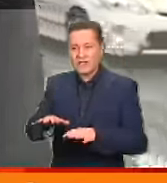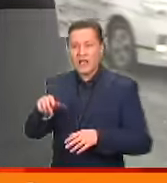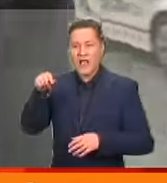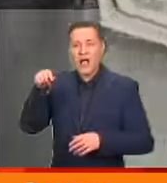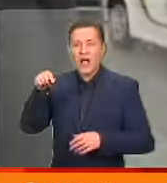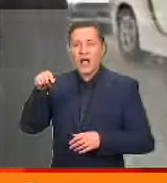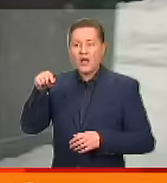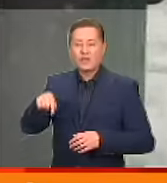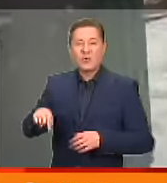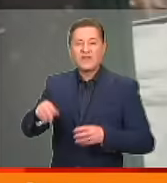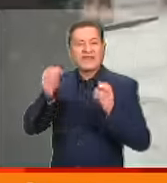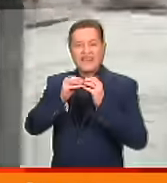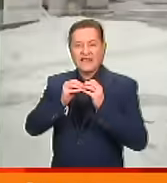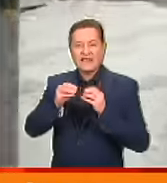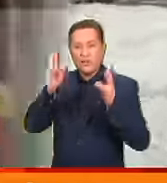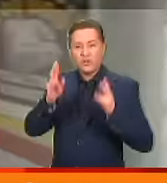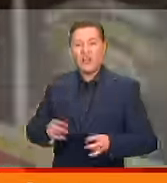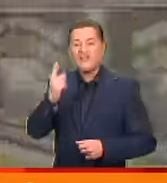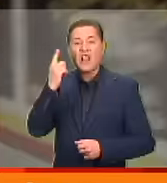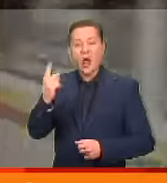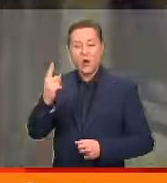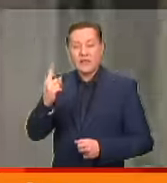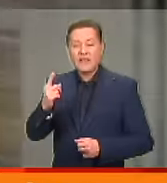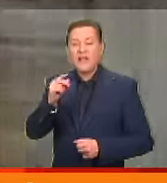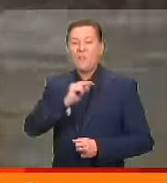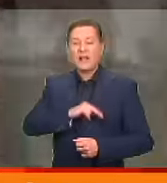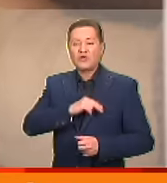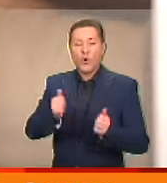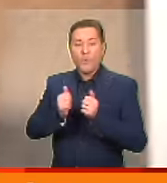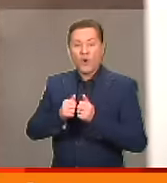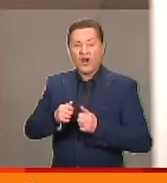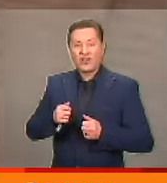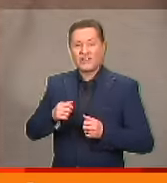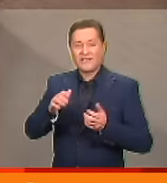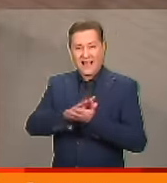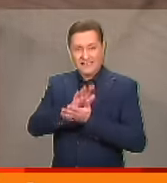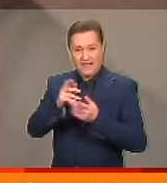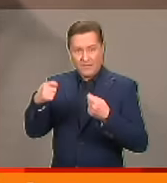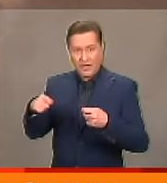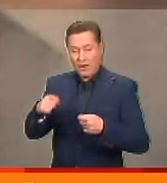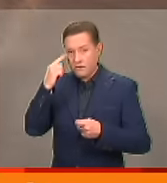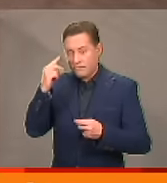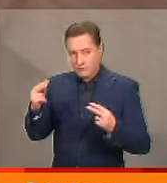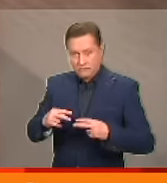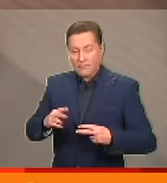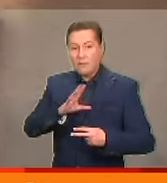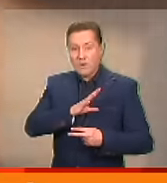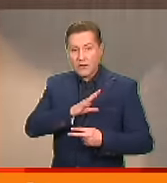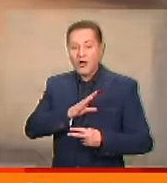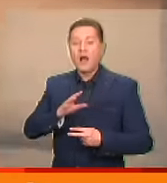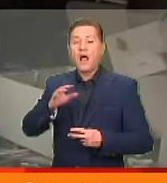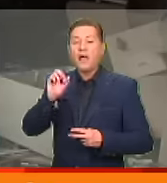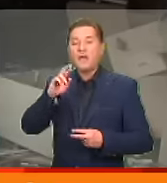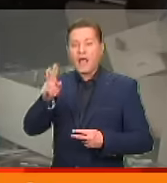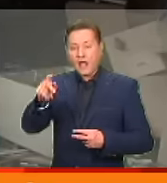10 потерпівших, а один. Пані Ірина працює поруч у кіоску. Каже, все сталося перед її очима. Бачила, як чоловіка